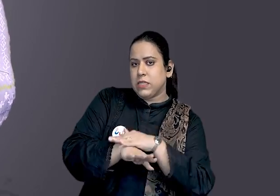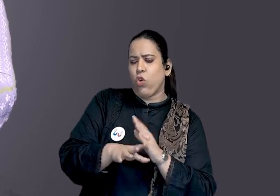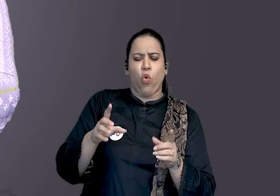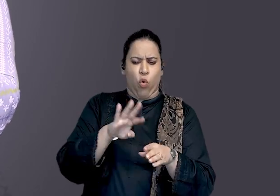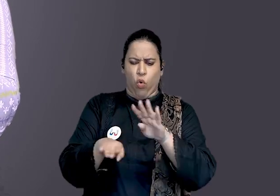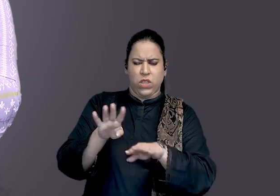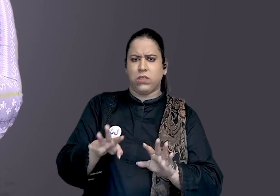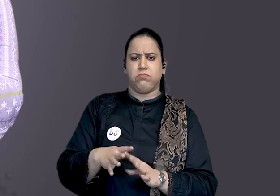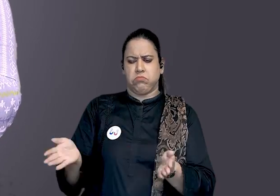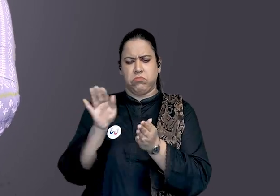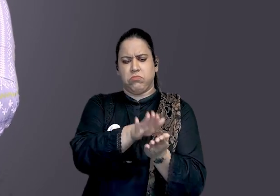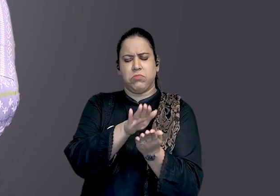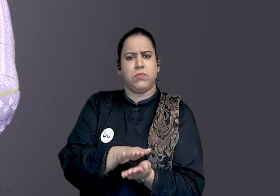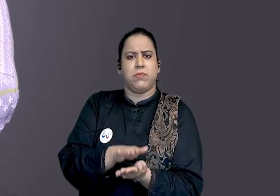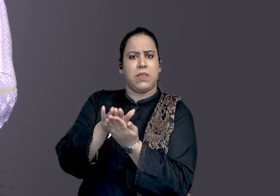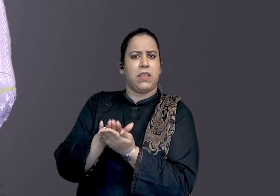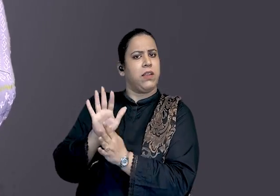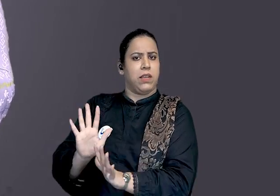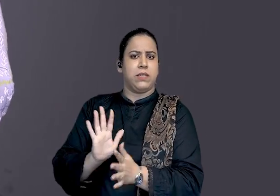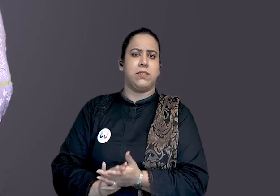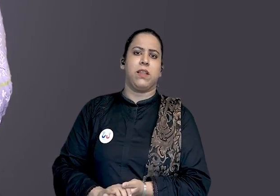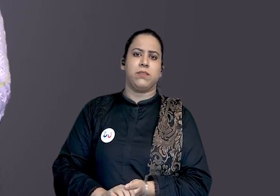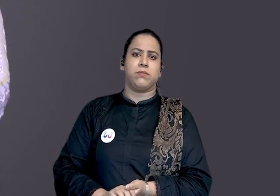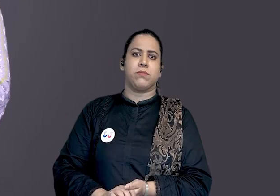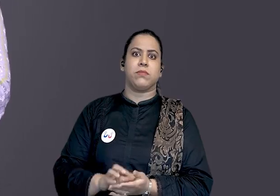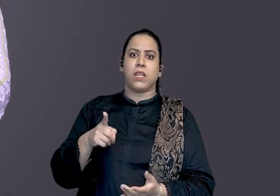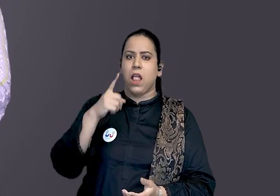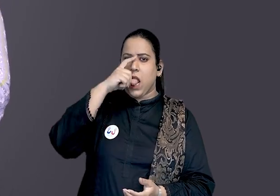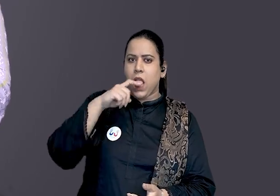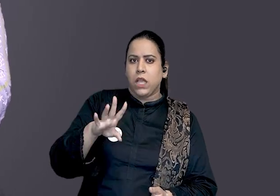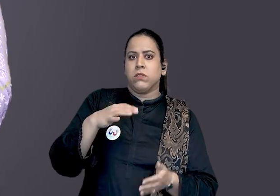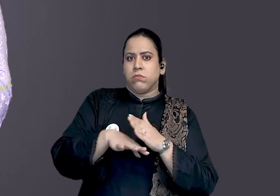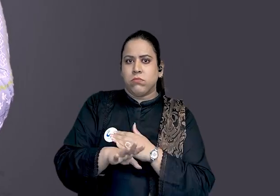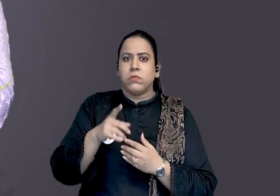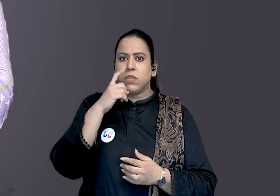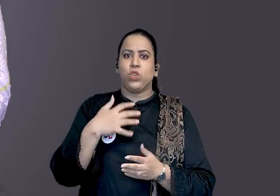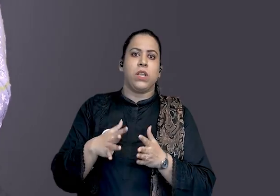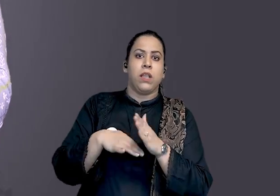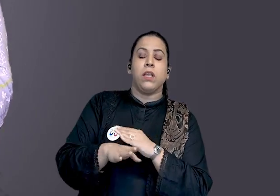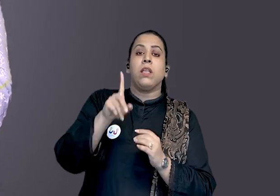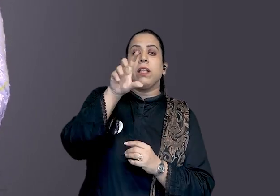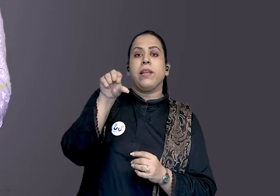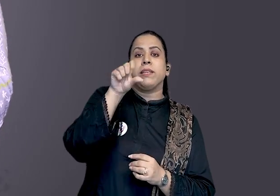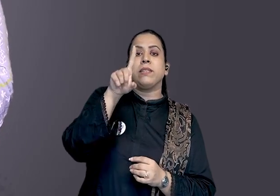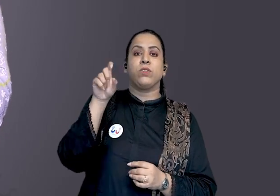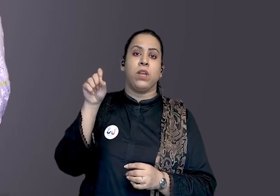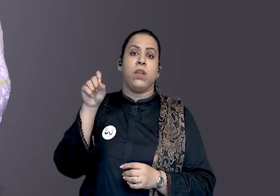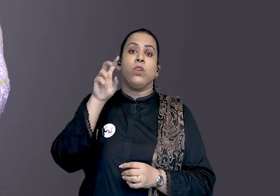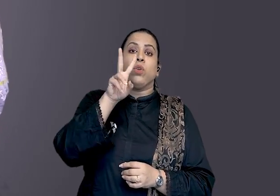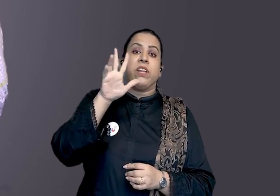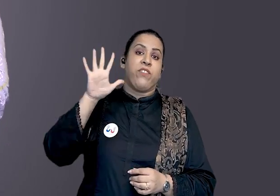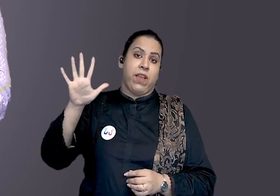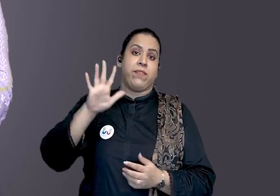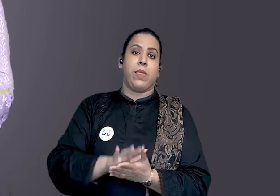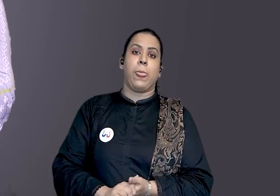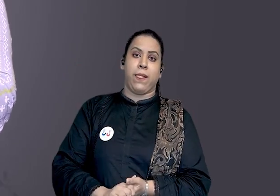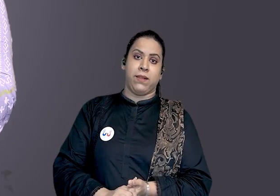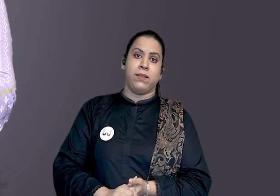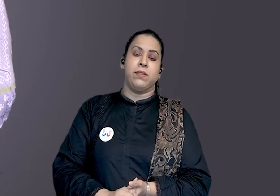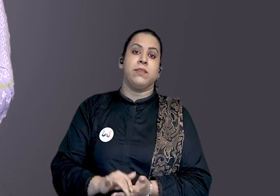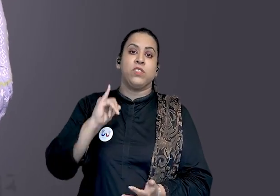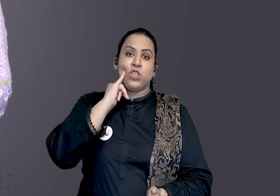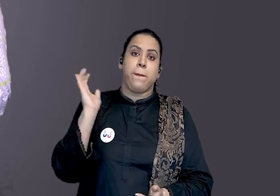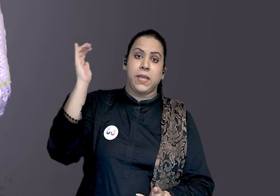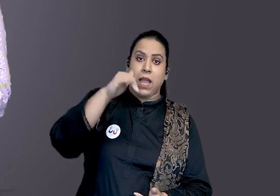ٹل 1925 جب یہاں پر جو ہے ایک گورنمنٹ کالج کے ایک پروفیسر جو